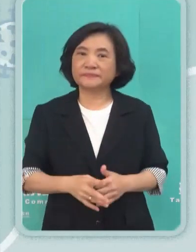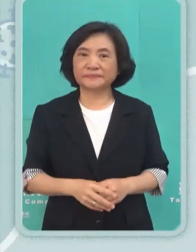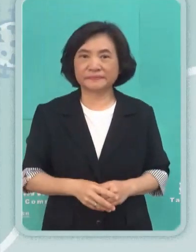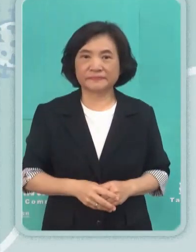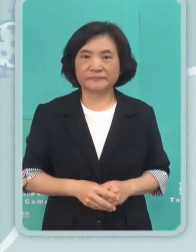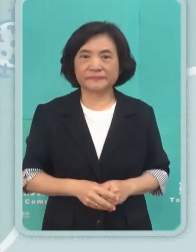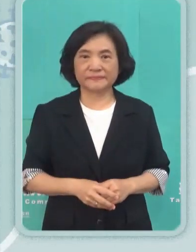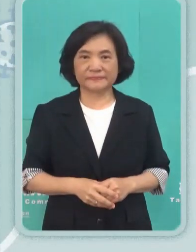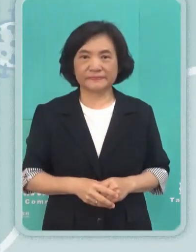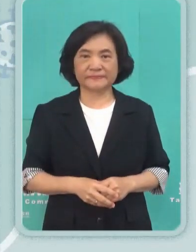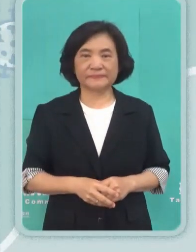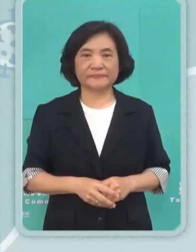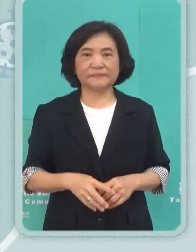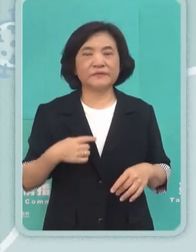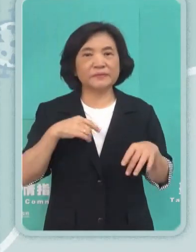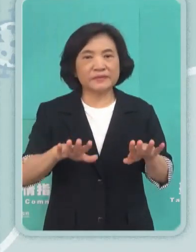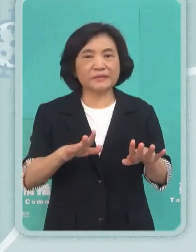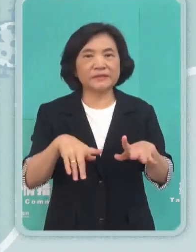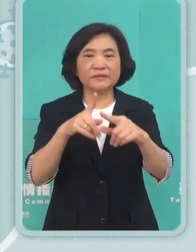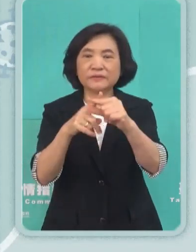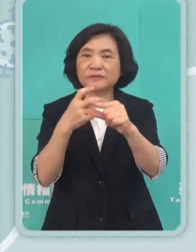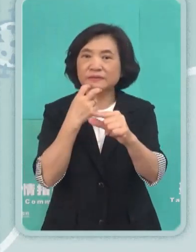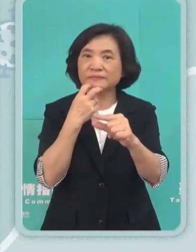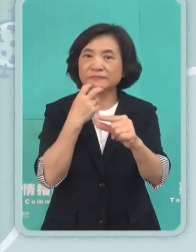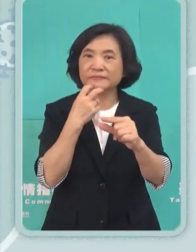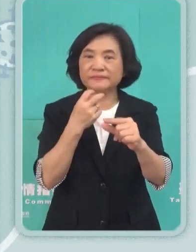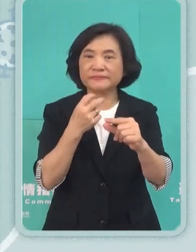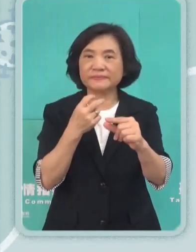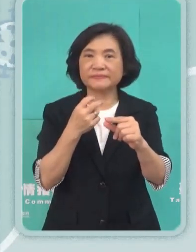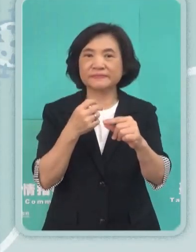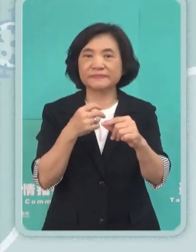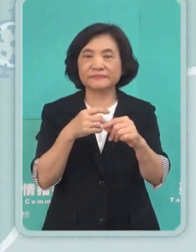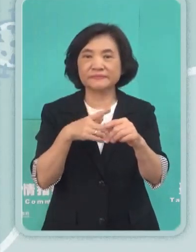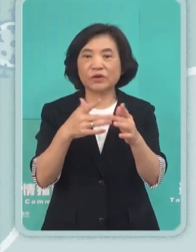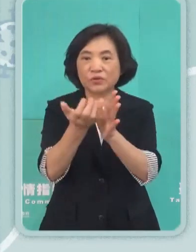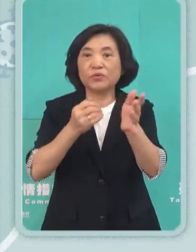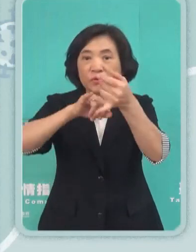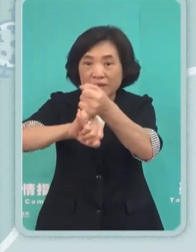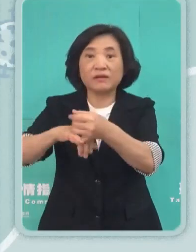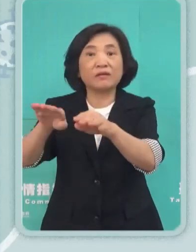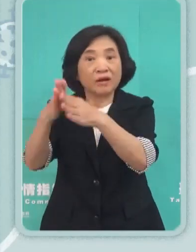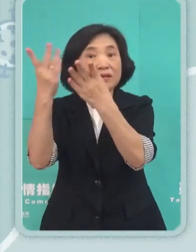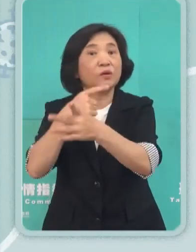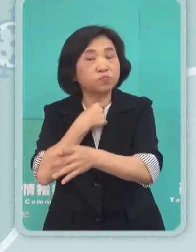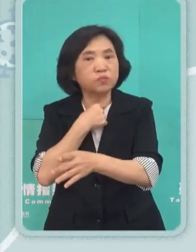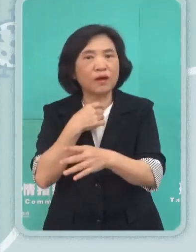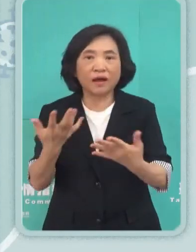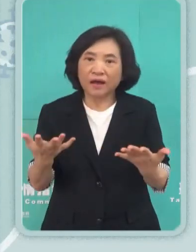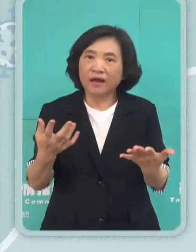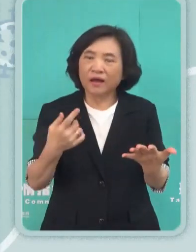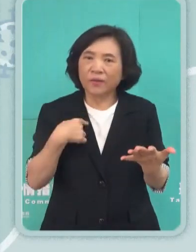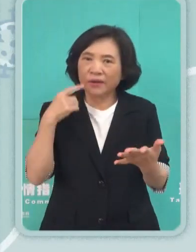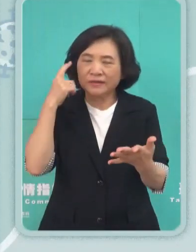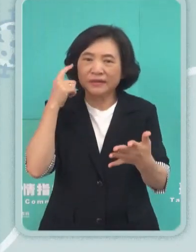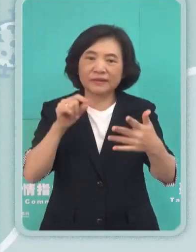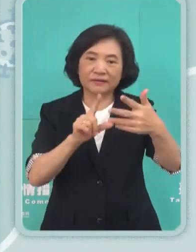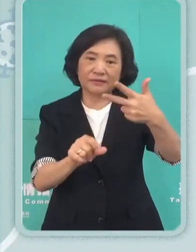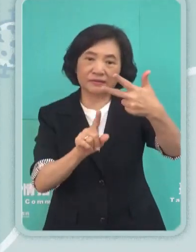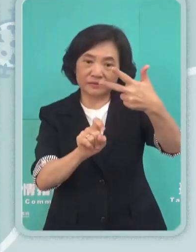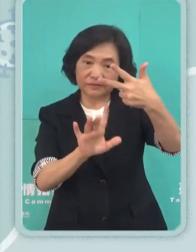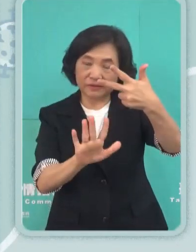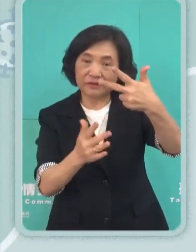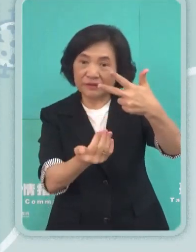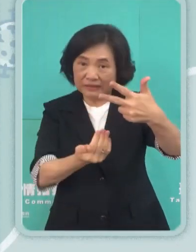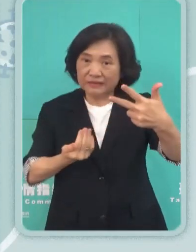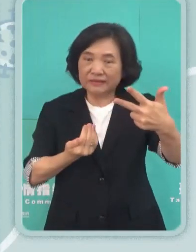我们大概目前，既然中央的预约系统要上线，你知道，所以我们现在目标是在7月15号以前